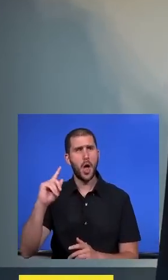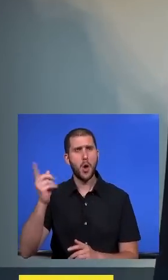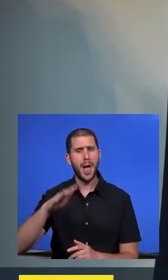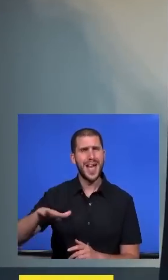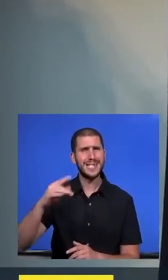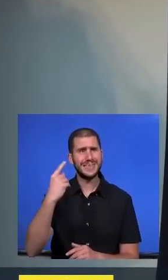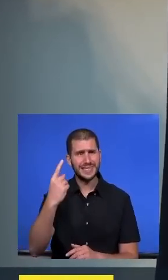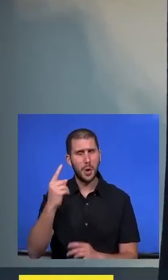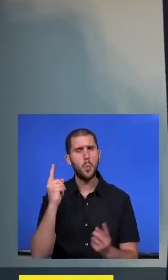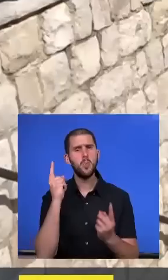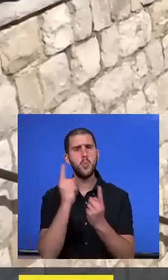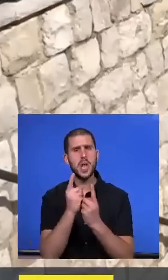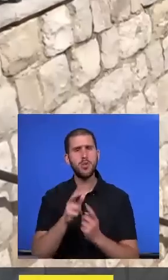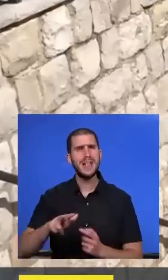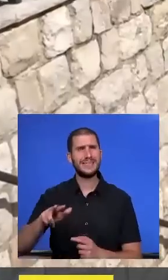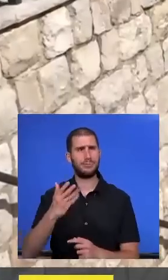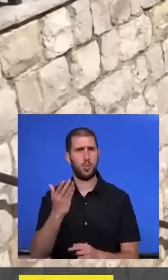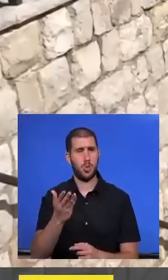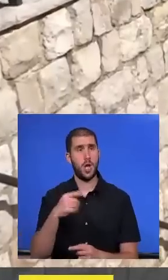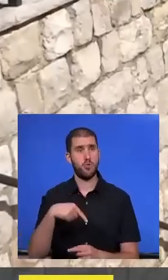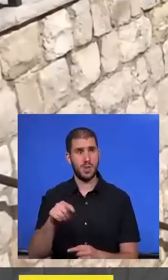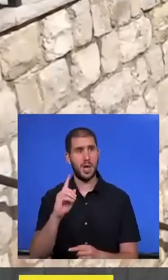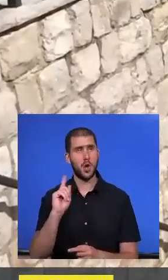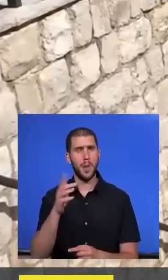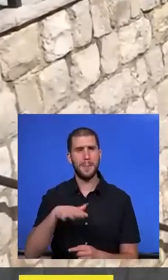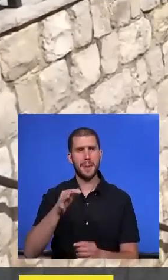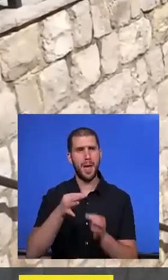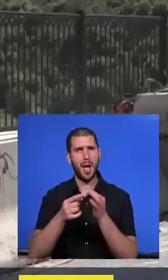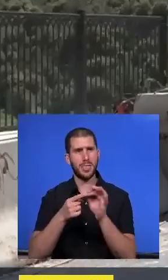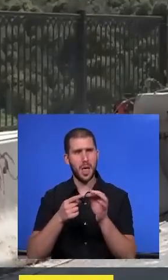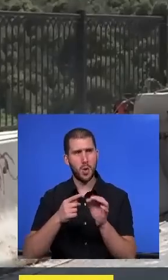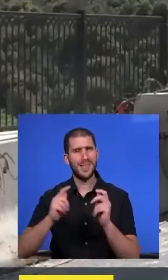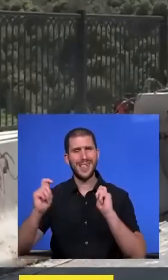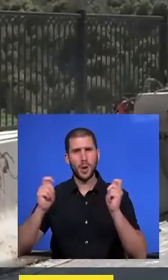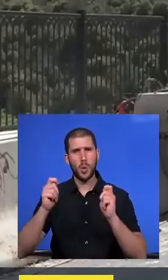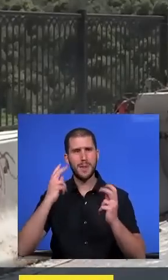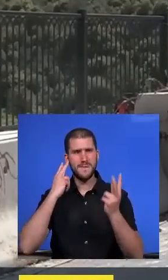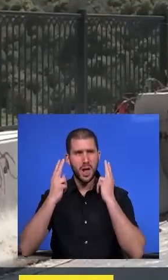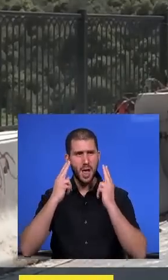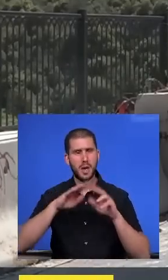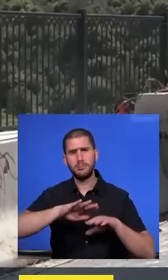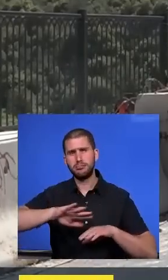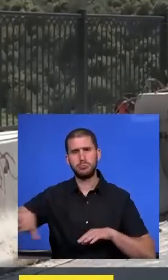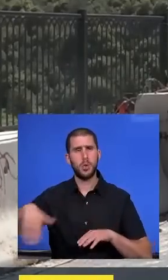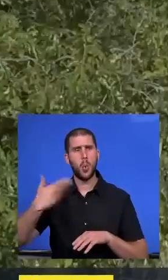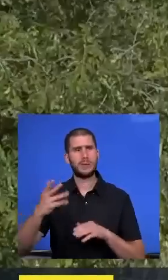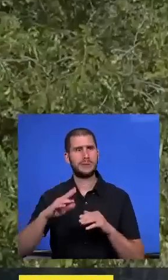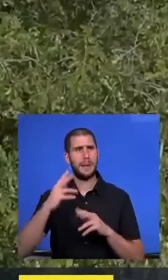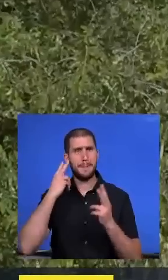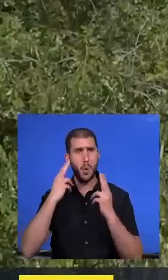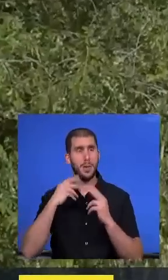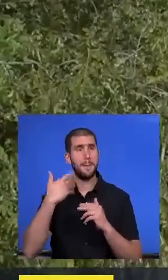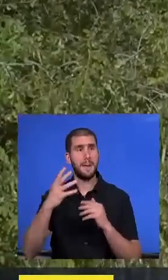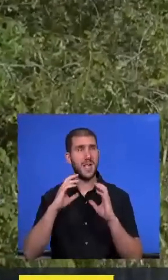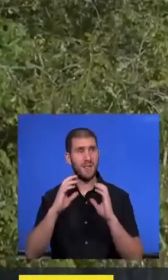הזה מונגש לציבור. השנה יוצאו כל מתחמי ההדלקות, הריקודים והחלקה אל מחוץ למושב מירון. מעבר לכביש